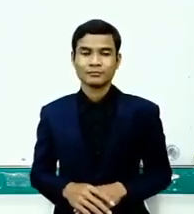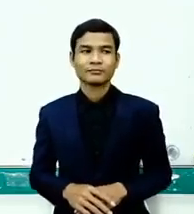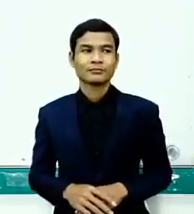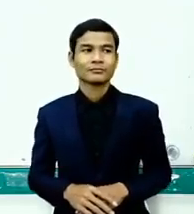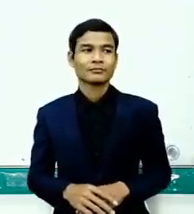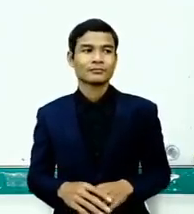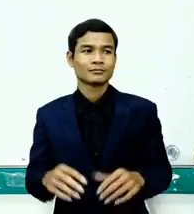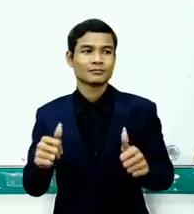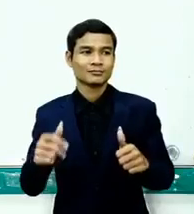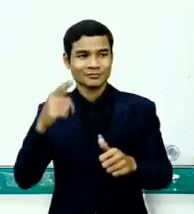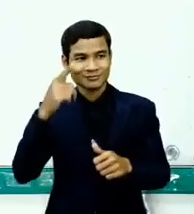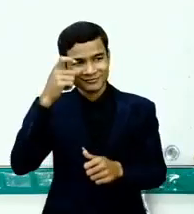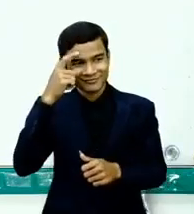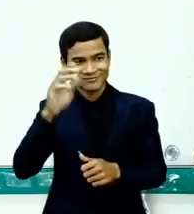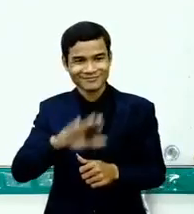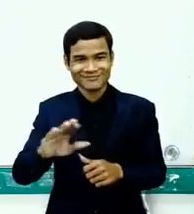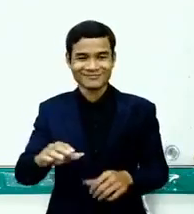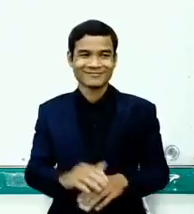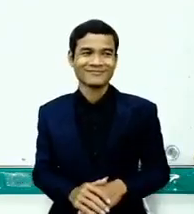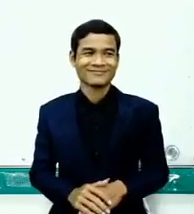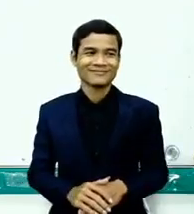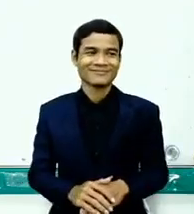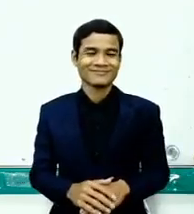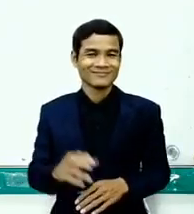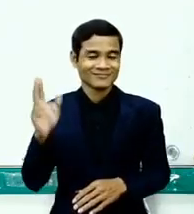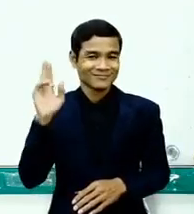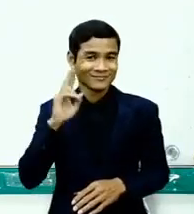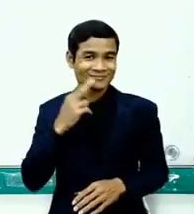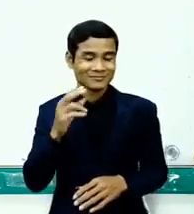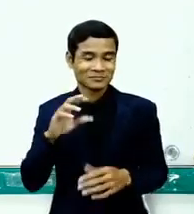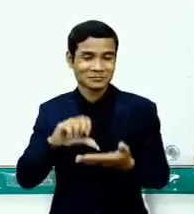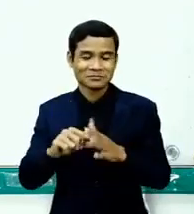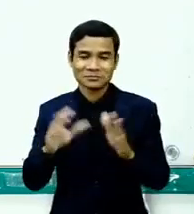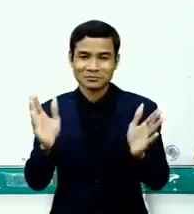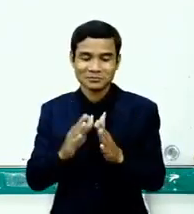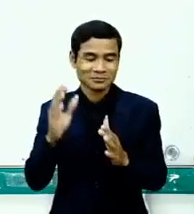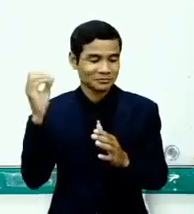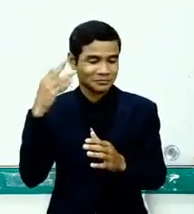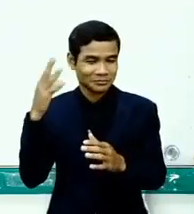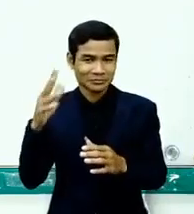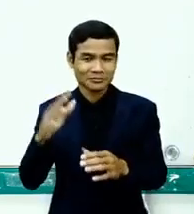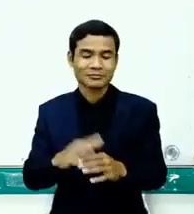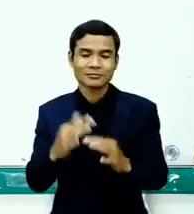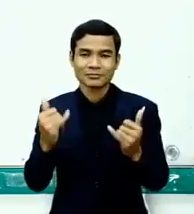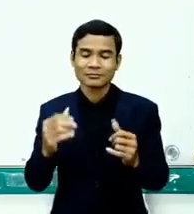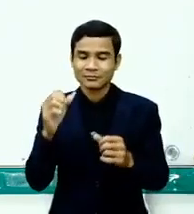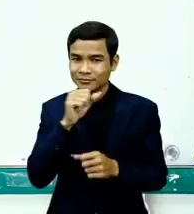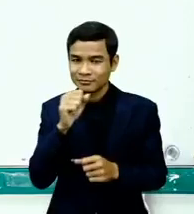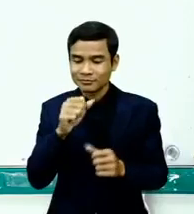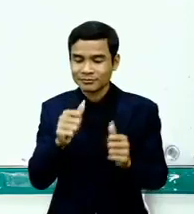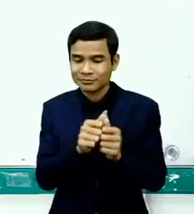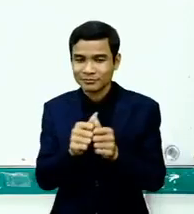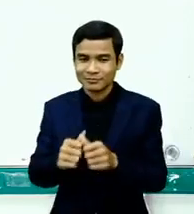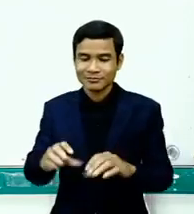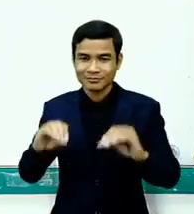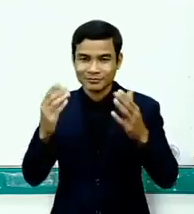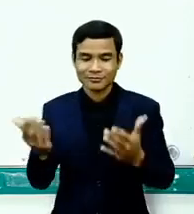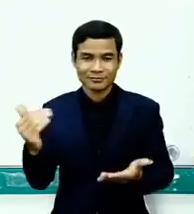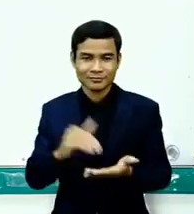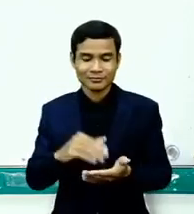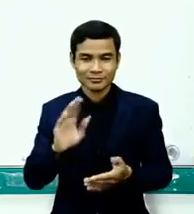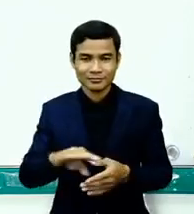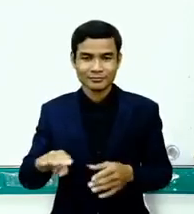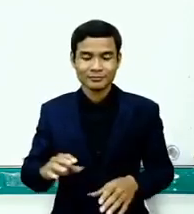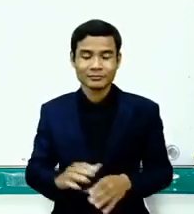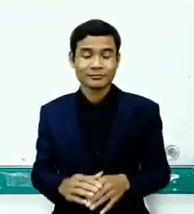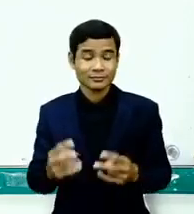ចាពូកែមែនតើតោះឥឡូវនេះចូលកូនកូនច្រៀងបទចម្រៀងជាមួយអ្នកគ្រូបន្តិចណាកូនណាចាអញ្ចឹ